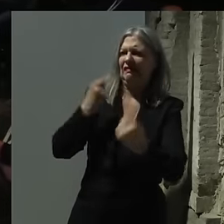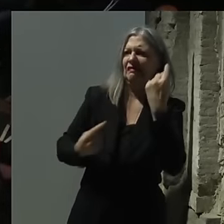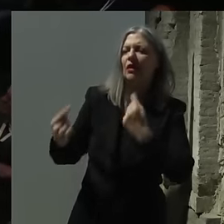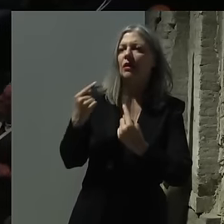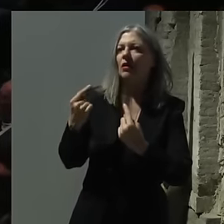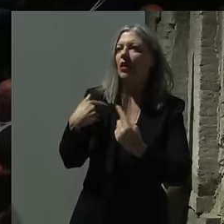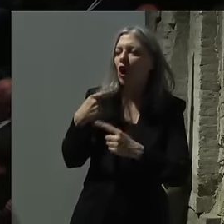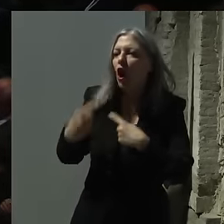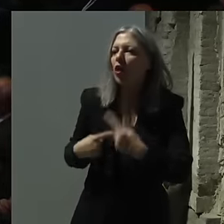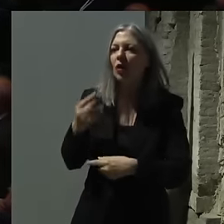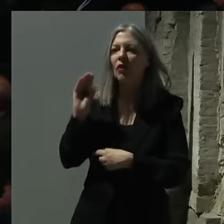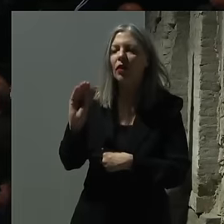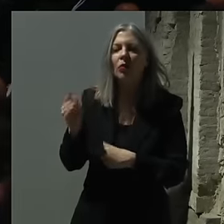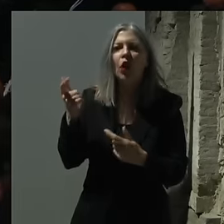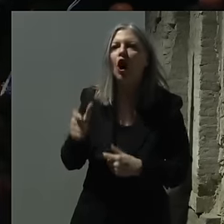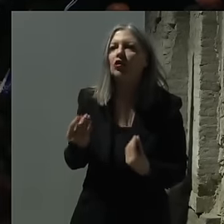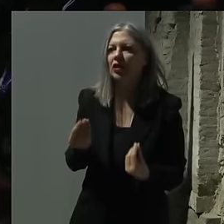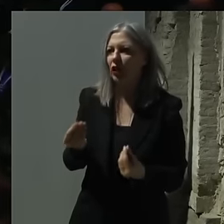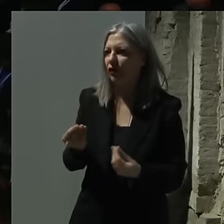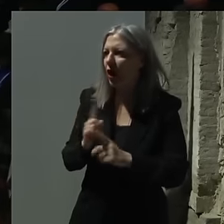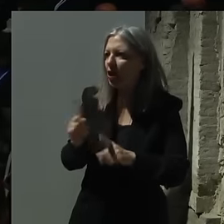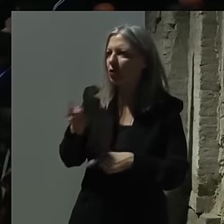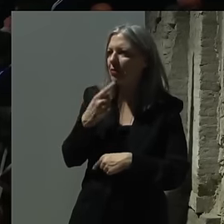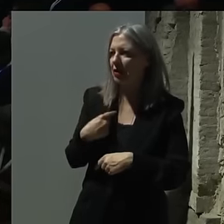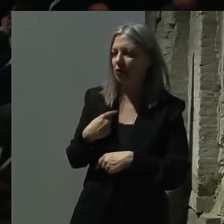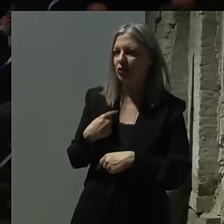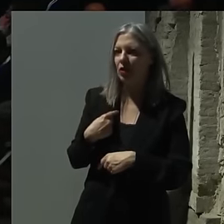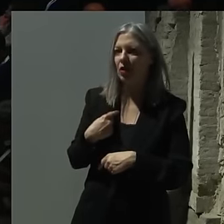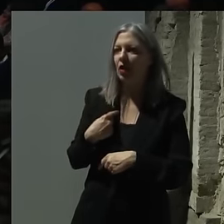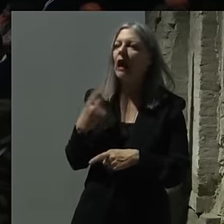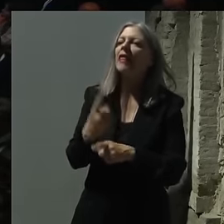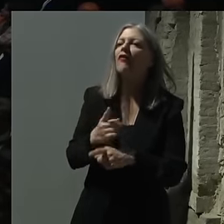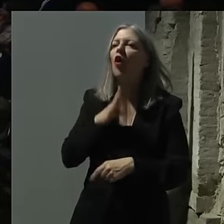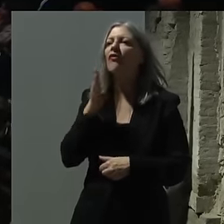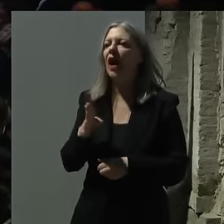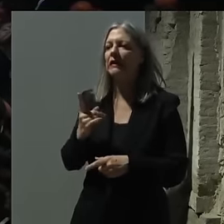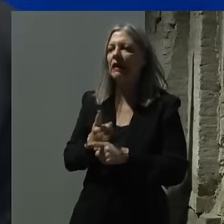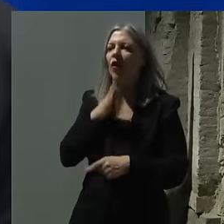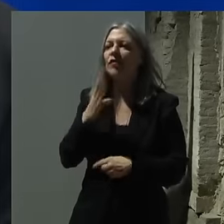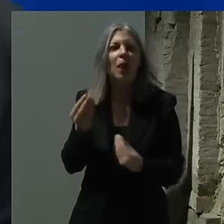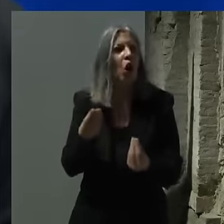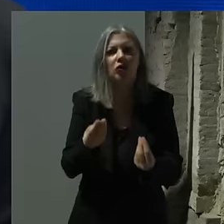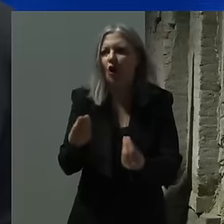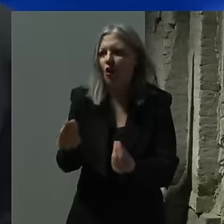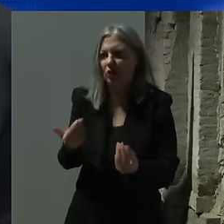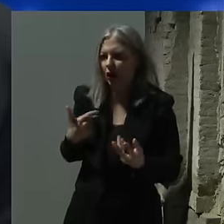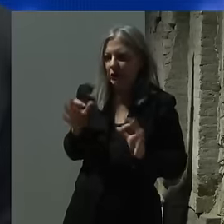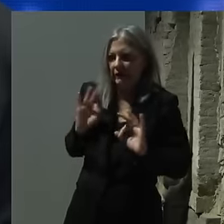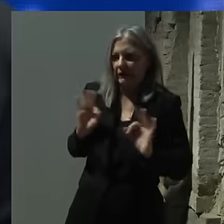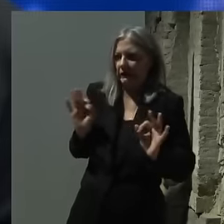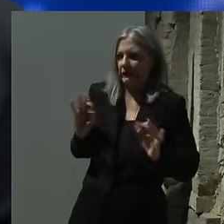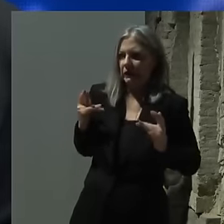Continuavo a chiedere il motivo, ma non me lo dicevano. Mi dicevano solo che dovevo confessare. Ma confessare cosa se io non avevo fatto